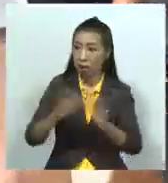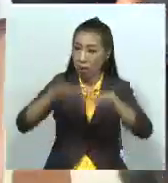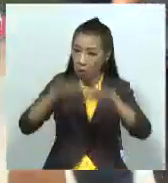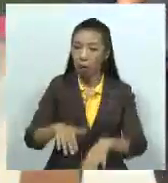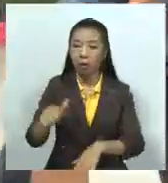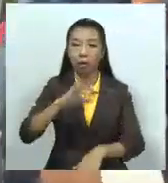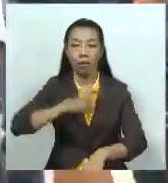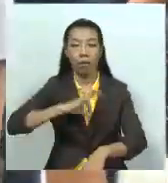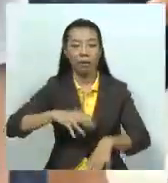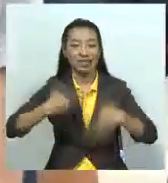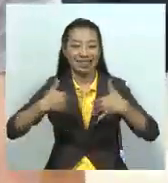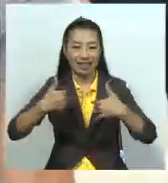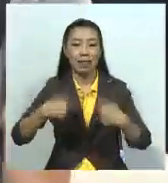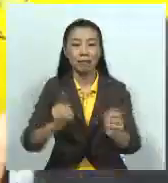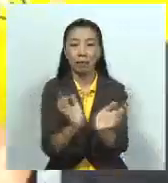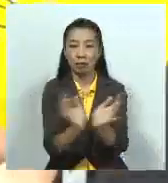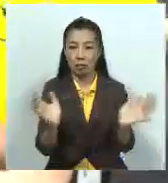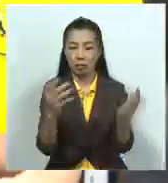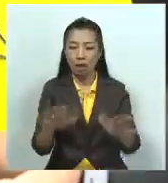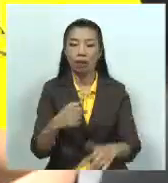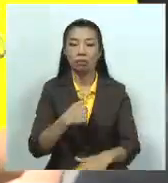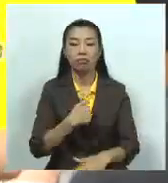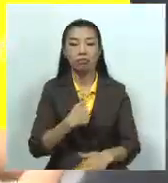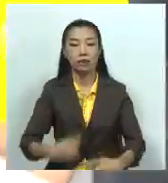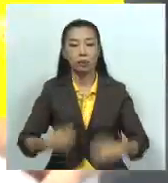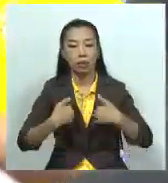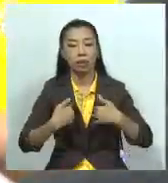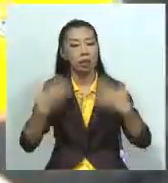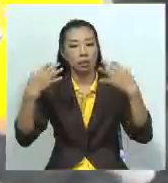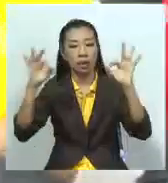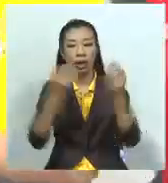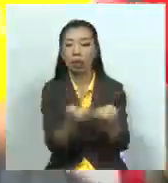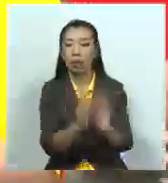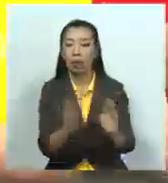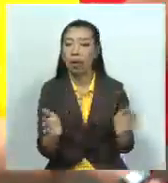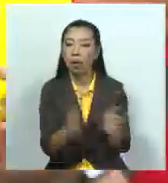วซึ่งหลังจากพ้นโทษออกมาจะขอใช้ชีวิตอย่างอิสระกับครอบ